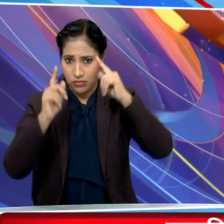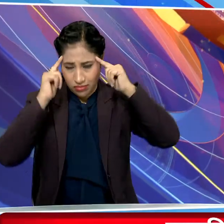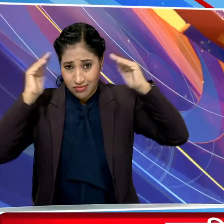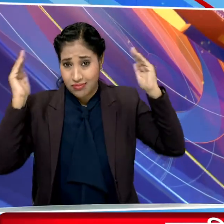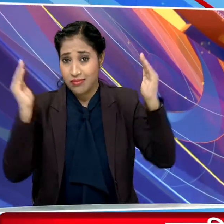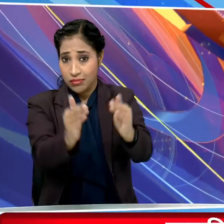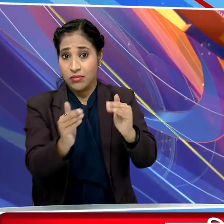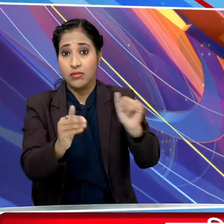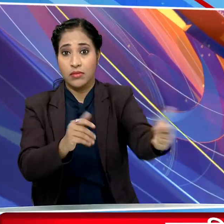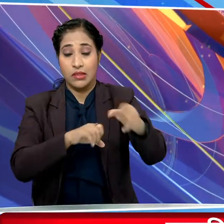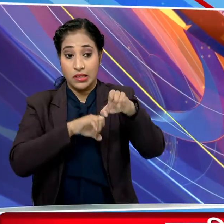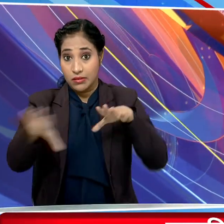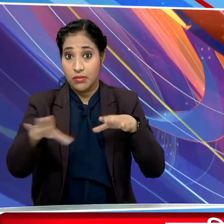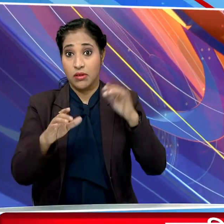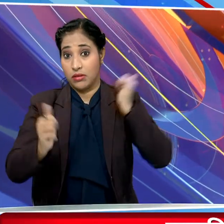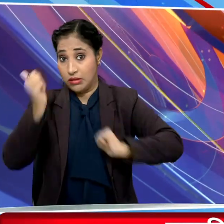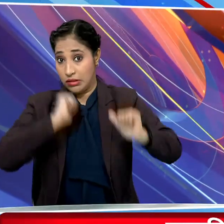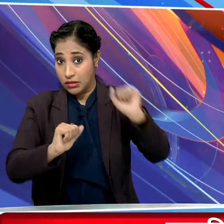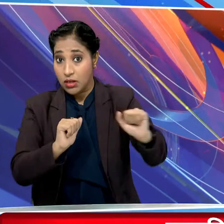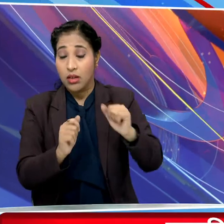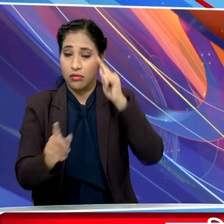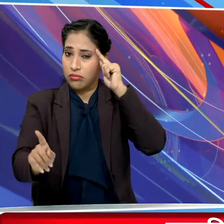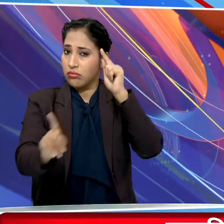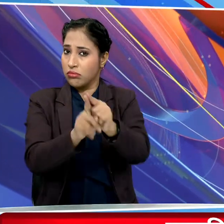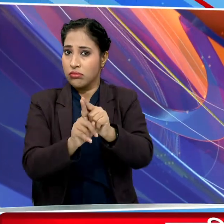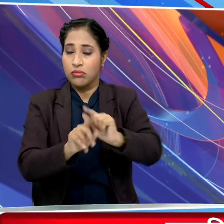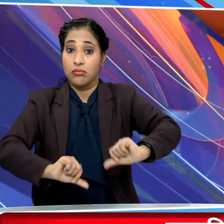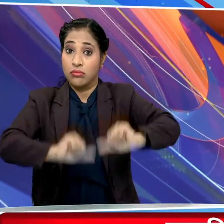रखकर स्मार्ट सिटी के लक्ष्य हो पूरे।